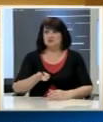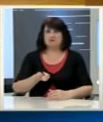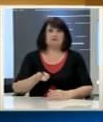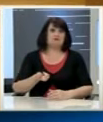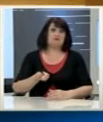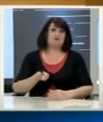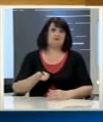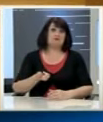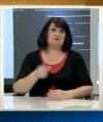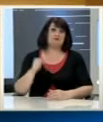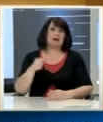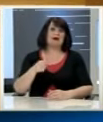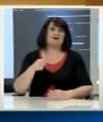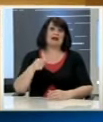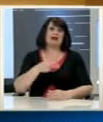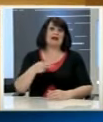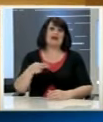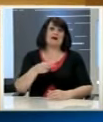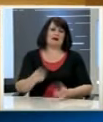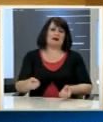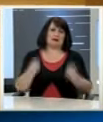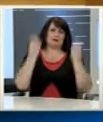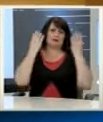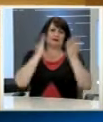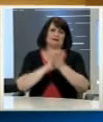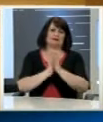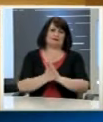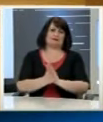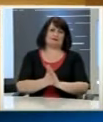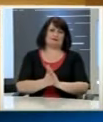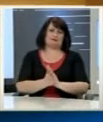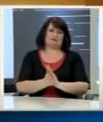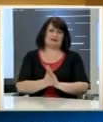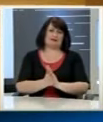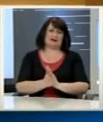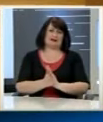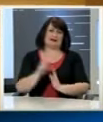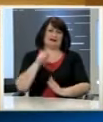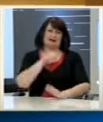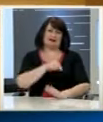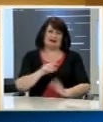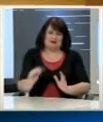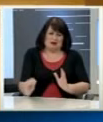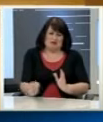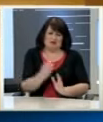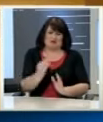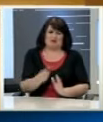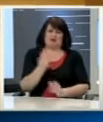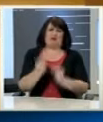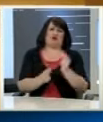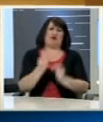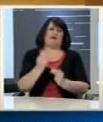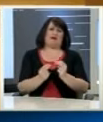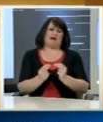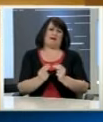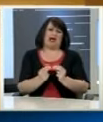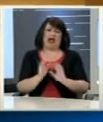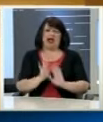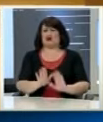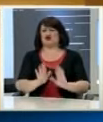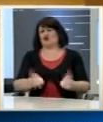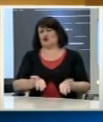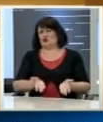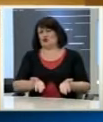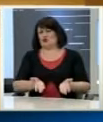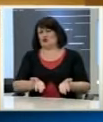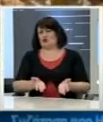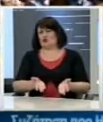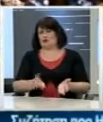ότι αυτά τα χαμε αφήσει πίσω μας μην ξύνεσαι στη κλίτσα του τσοπάνη κύριε τσίπρα εντάξει λοιπ